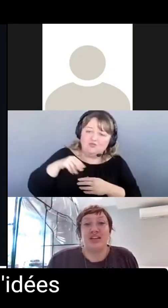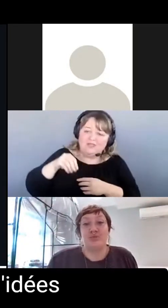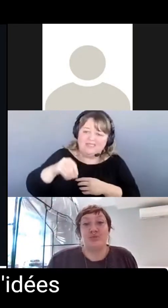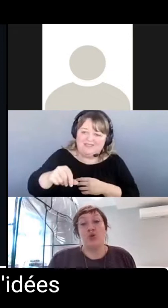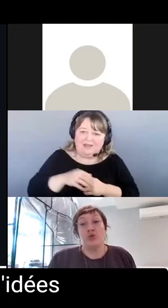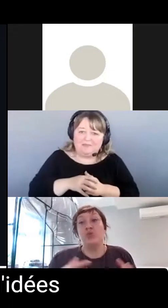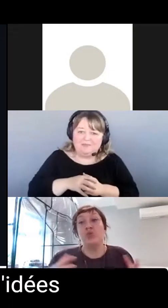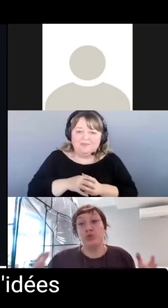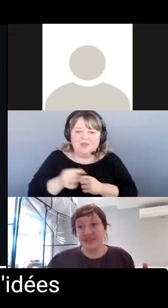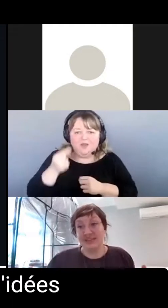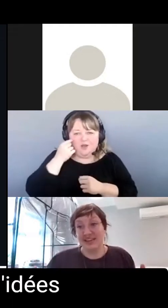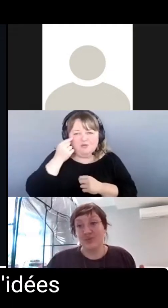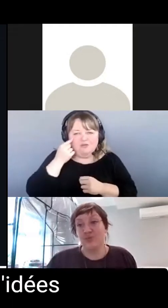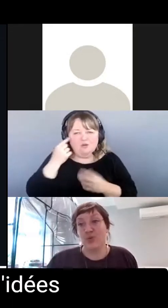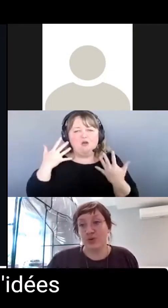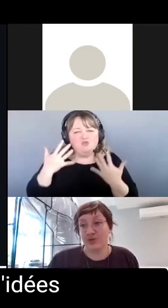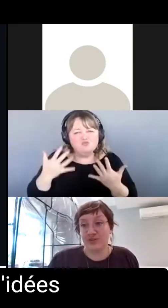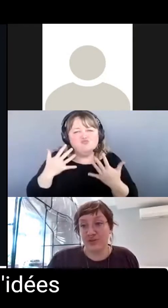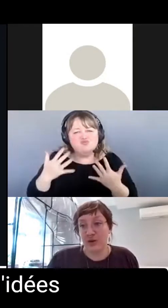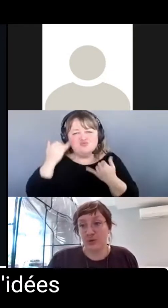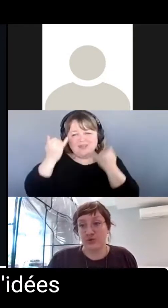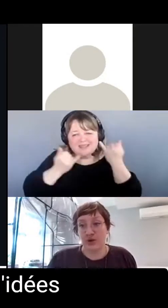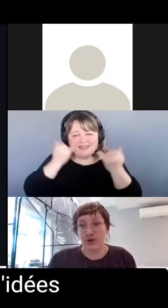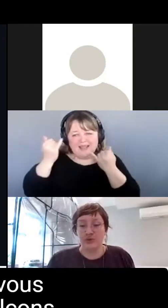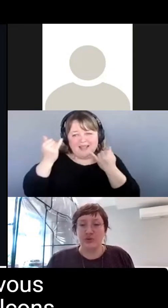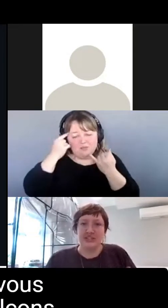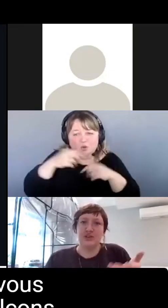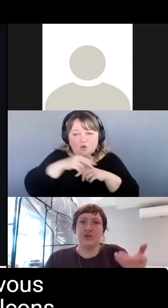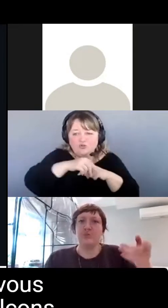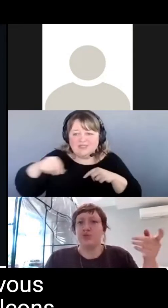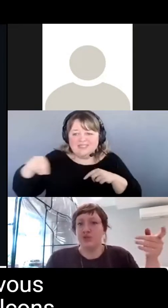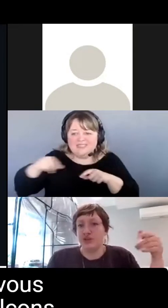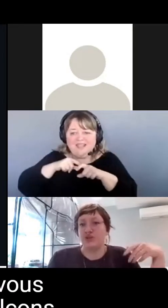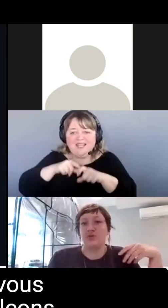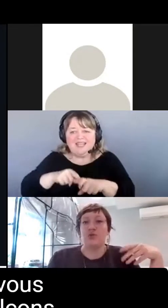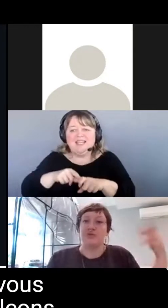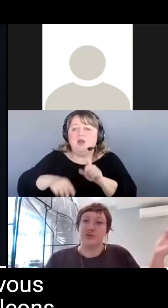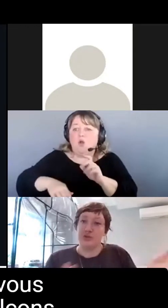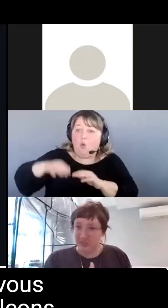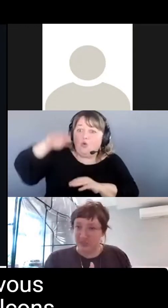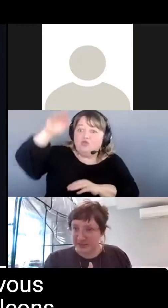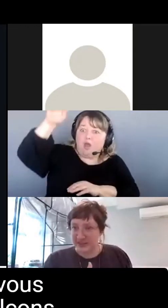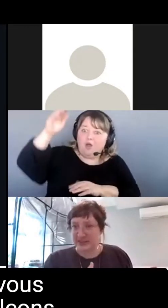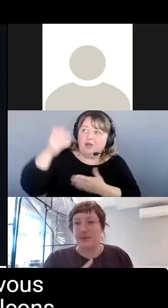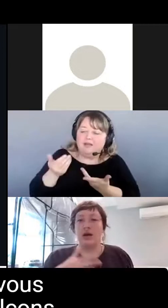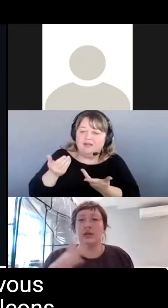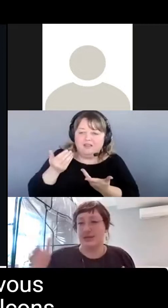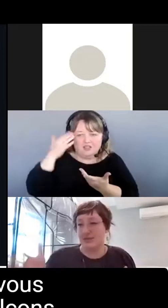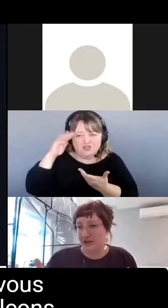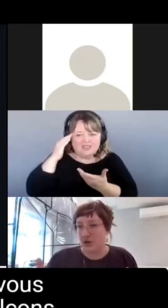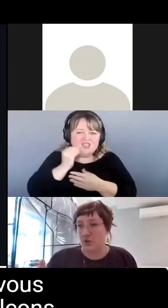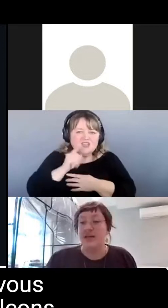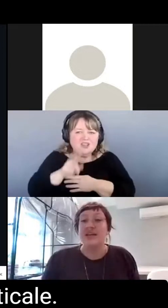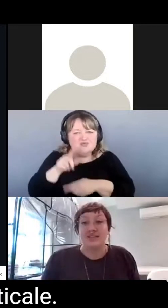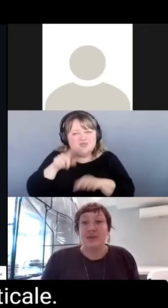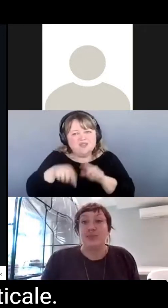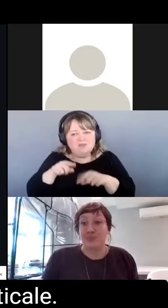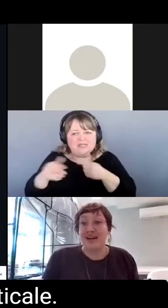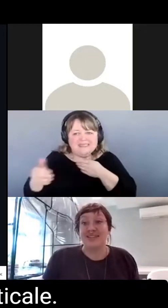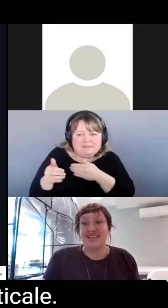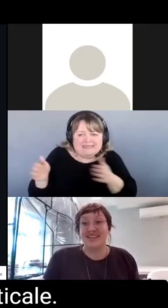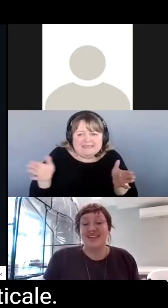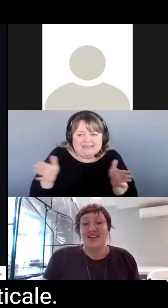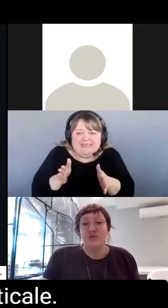Puis vous allez voir, on a beaucoup d'idées pour cultiver en hauteur. Donc, je sais que plusieurs d'entre vous avez soit des petits espaces, des balcons. Ça